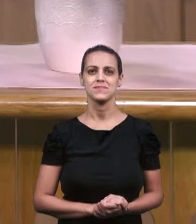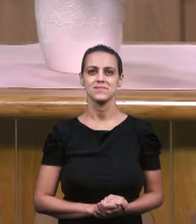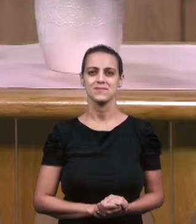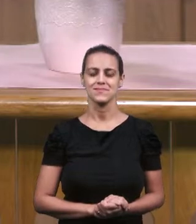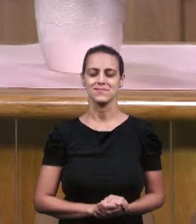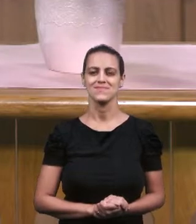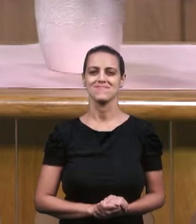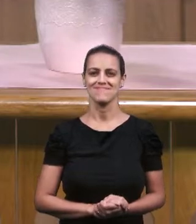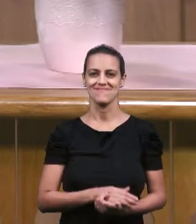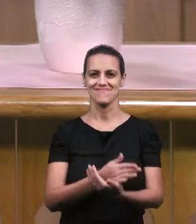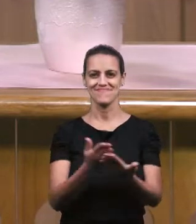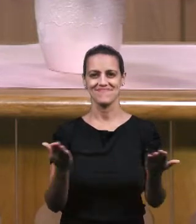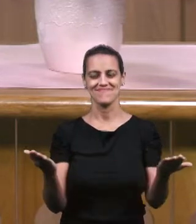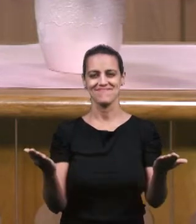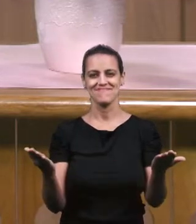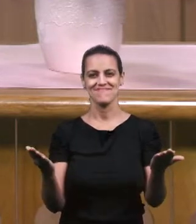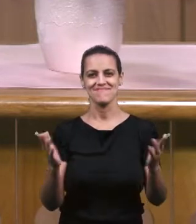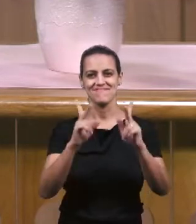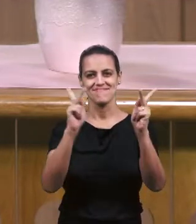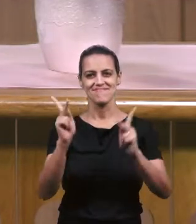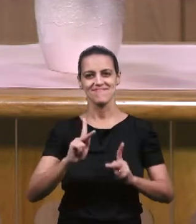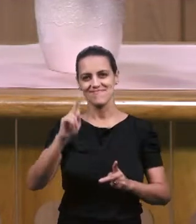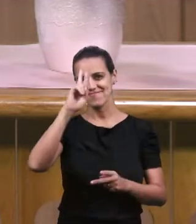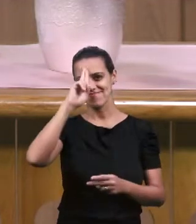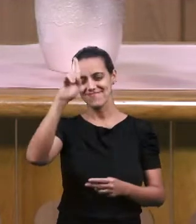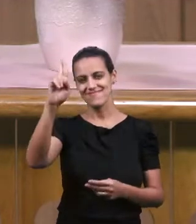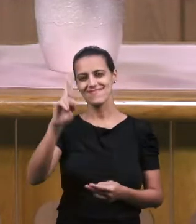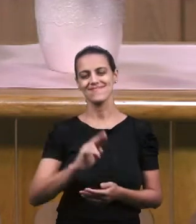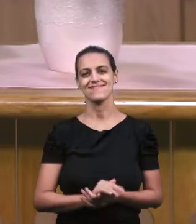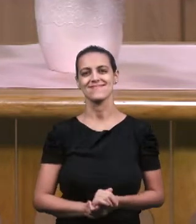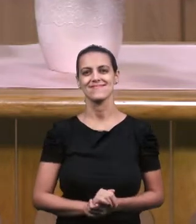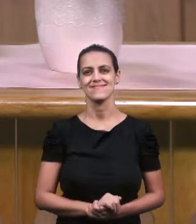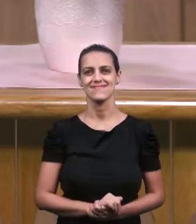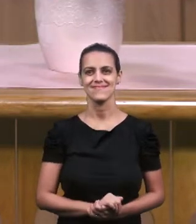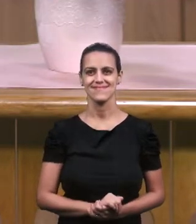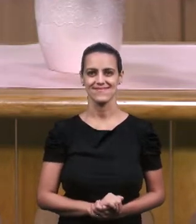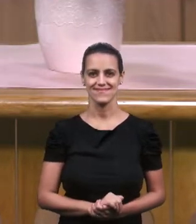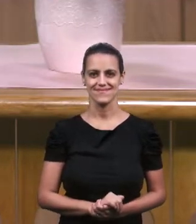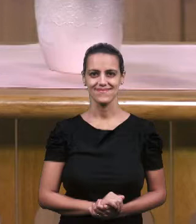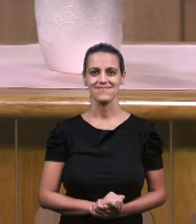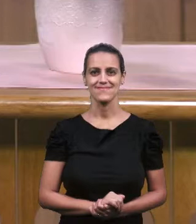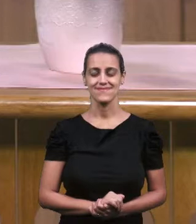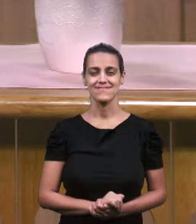Très bien, mes frères et sœurs, je veux saluer à tous dans la paix du Seigneur.